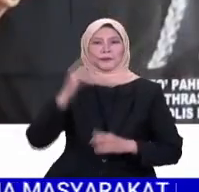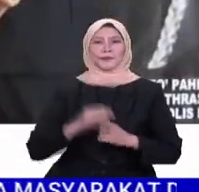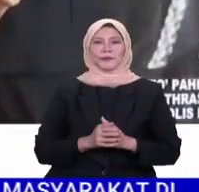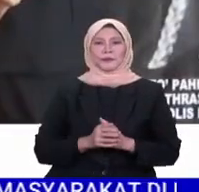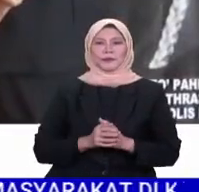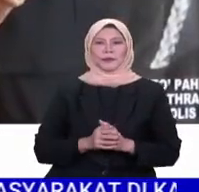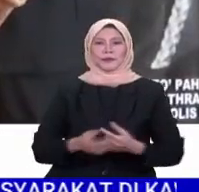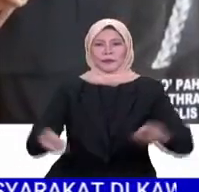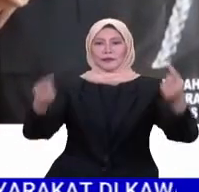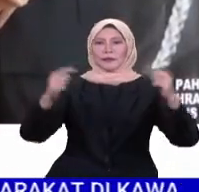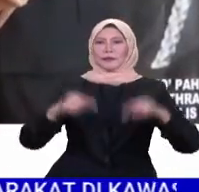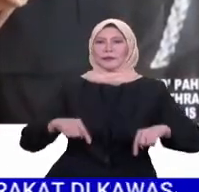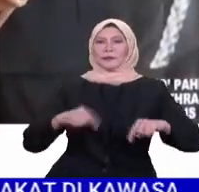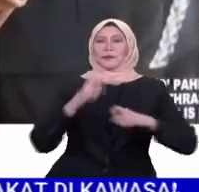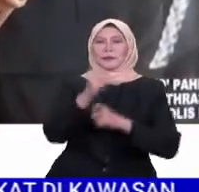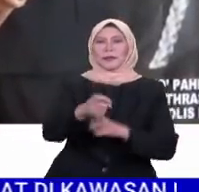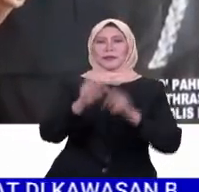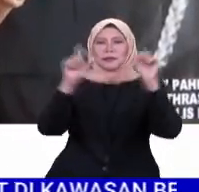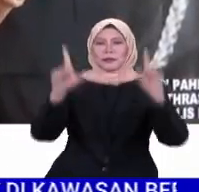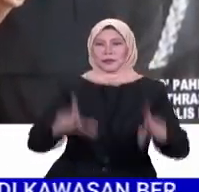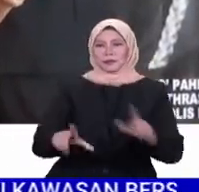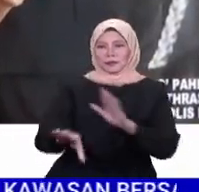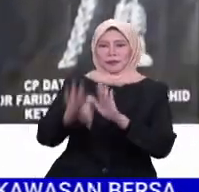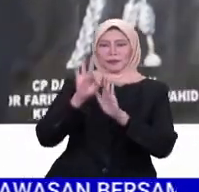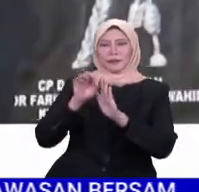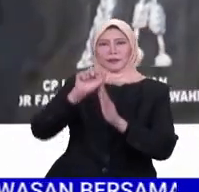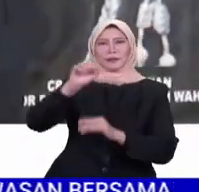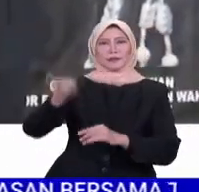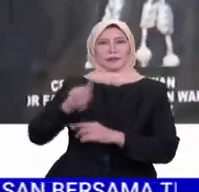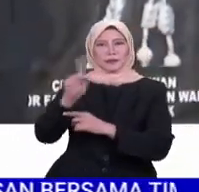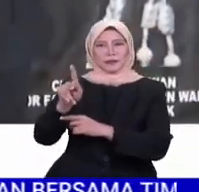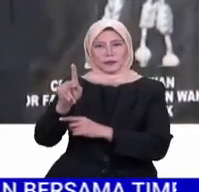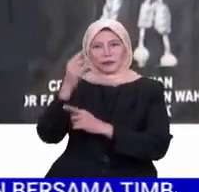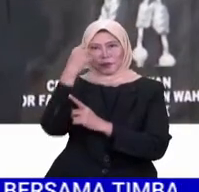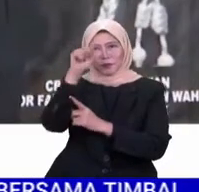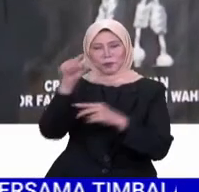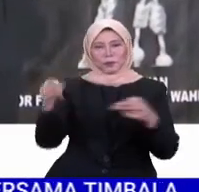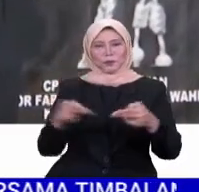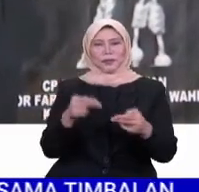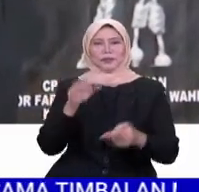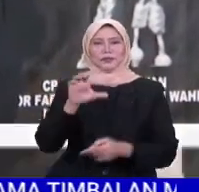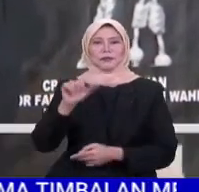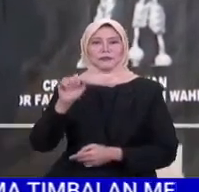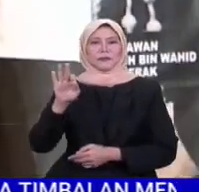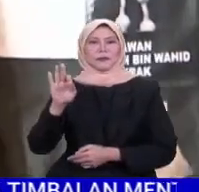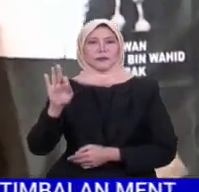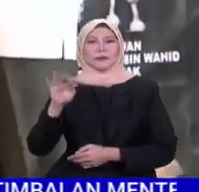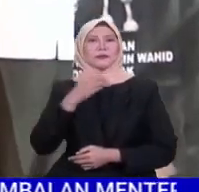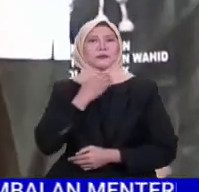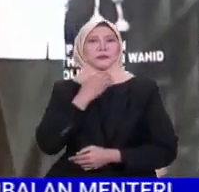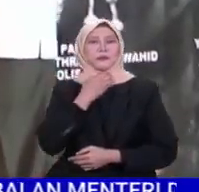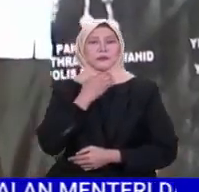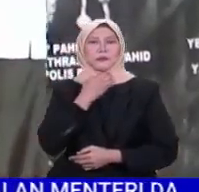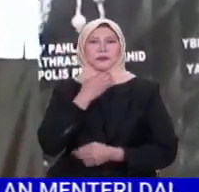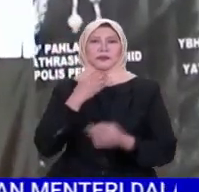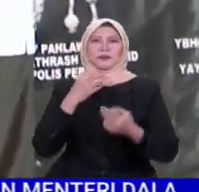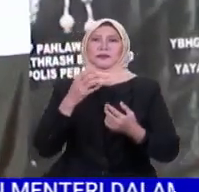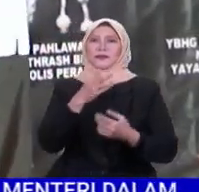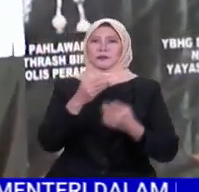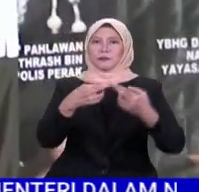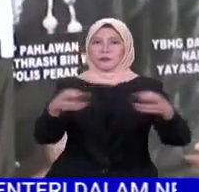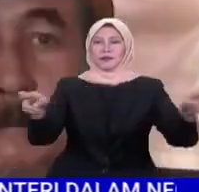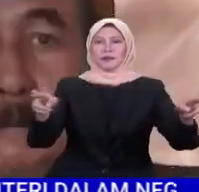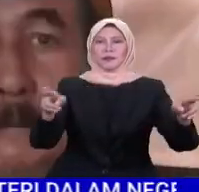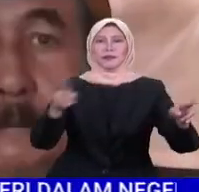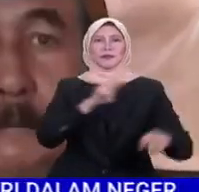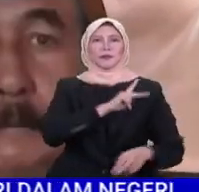menghadiri Majlis penyampaian sijil pelantikan ejge Perhubungan MCPE di Ipoh yang disempurnakan ketua